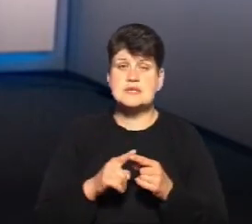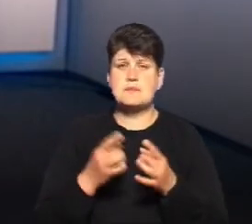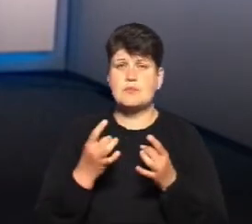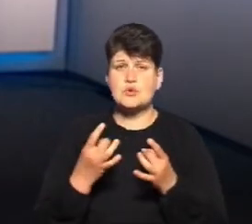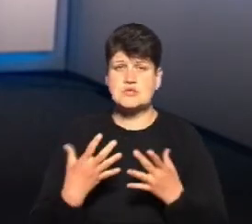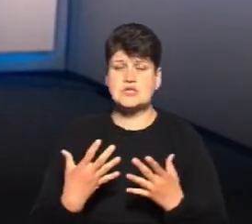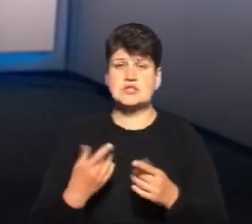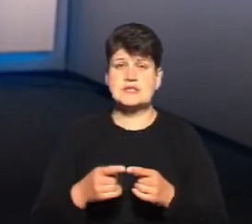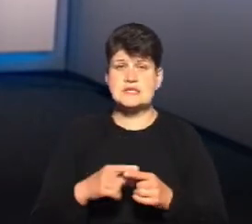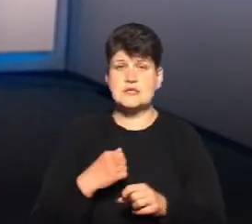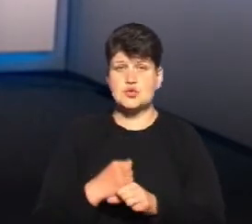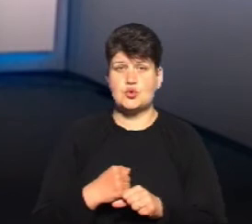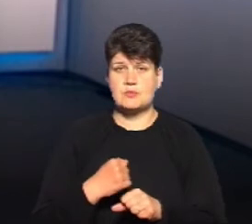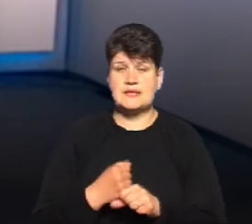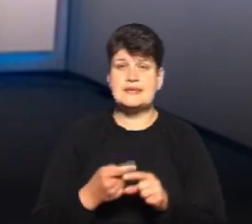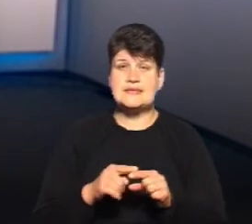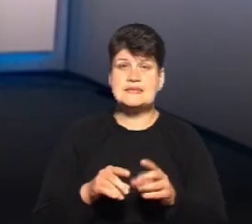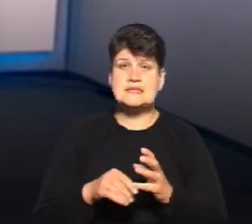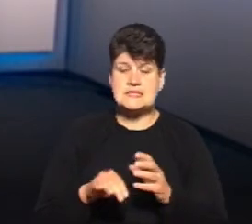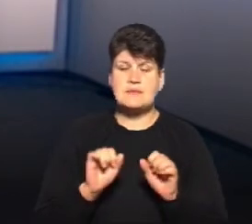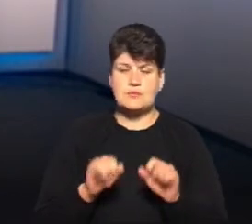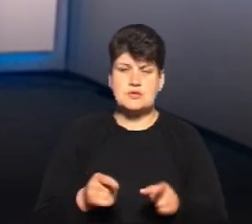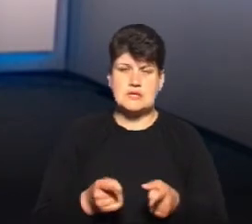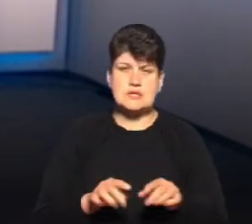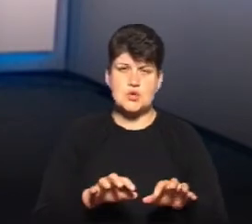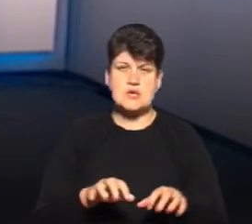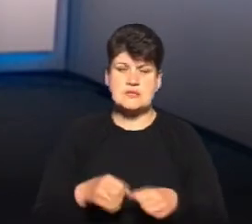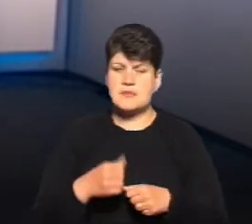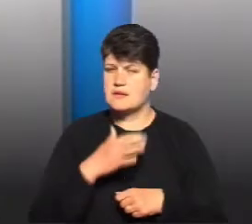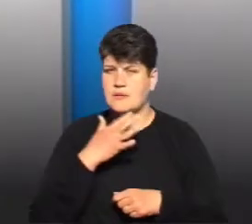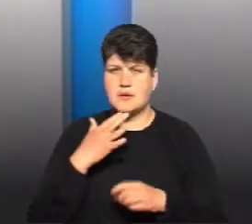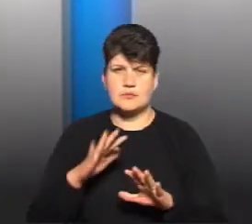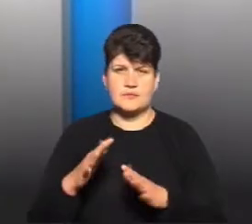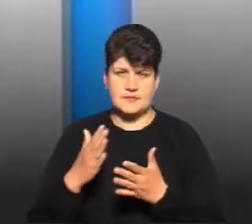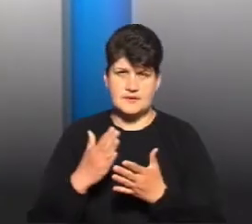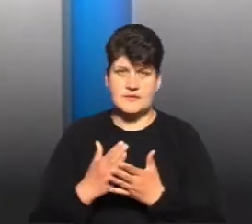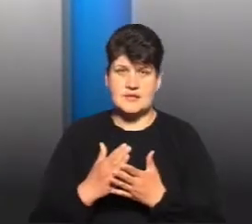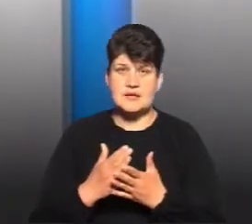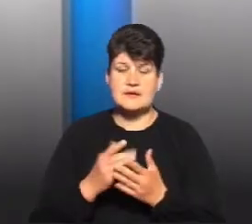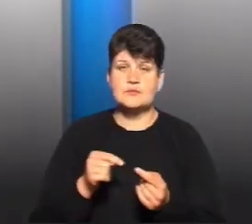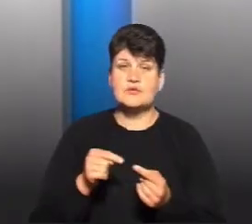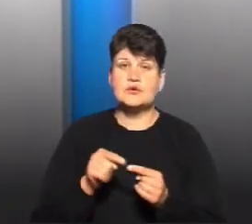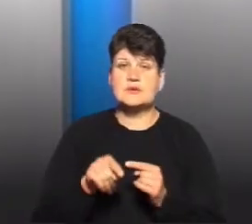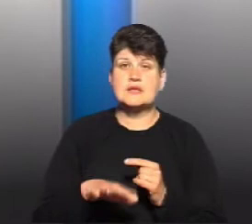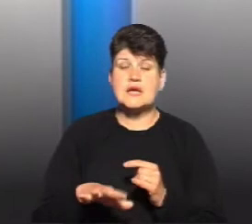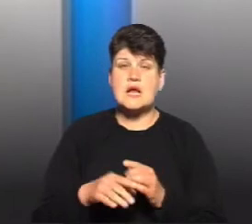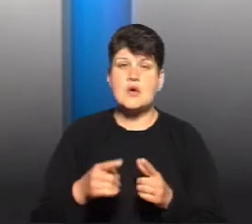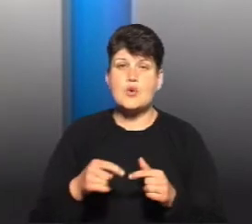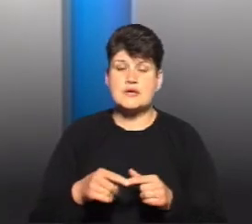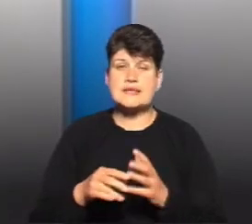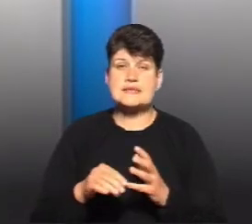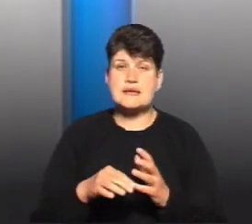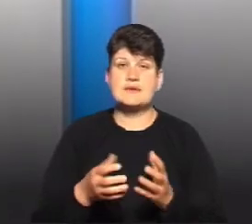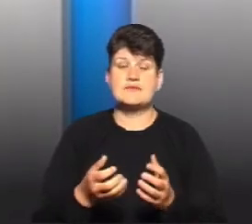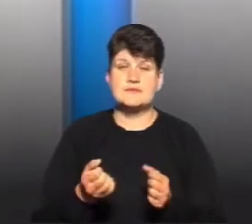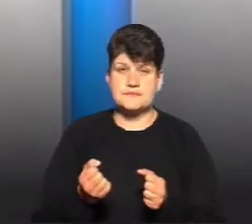зробити, і такі землі можна дійсно забрати. Таких варіантів досить багато є. Тому, відповідно, тим територіальним органам, які такі землі перебрали, в